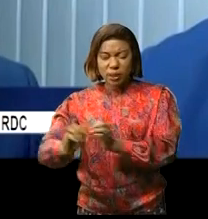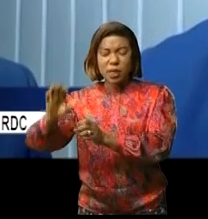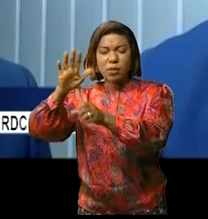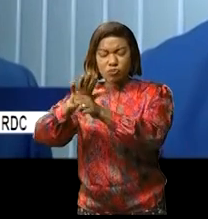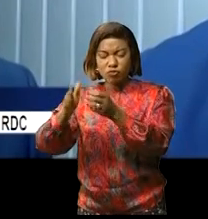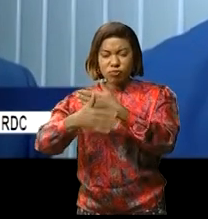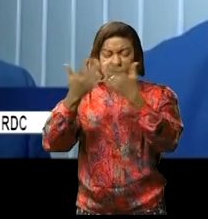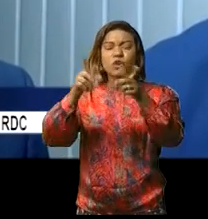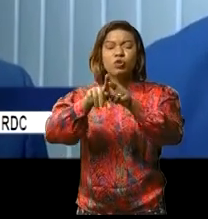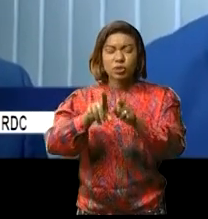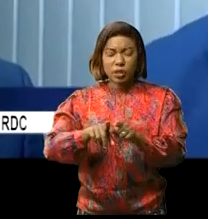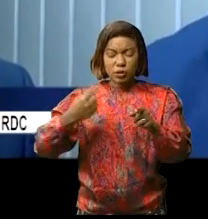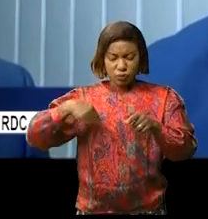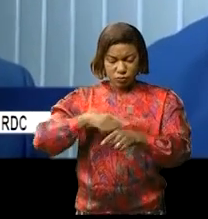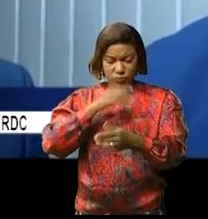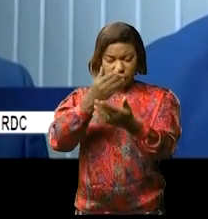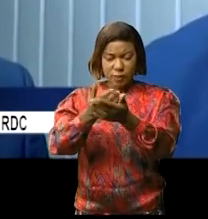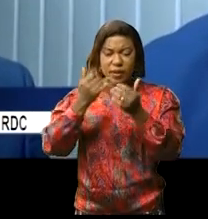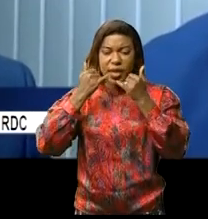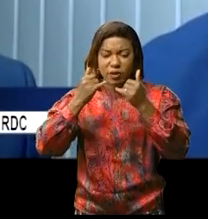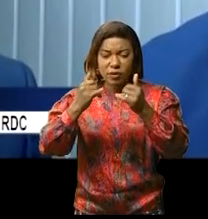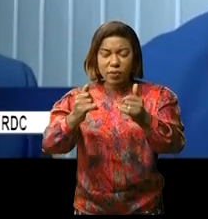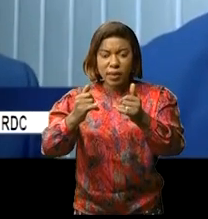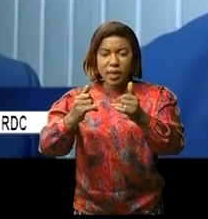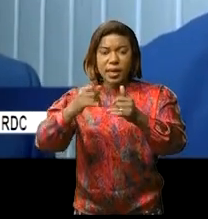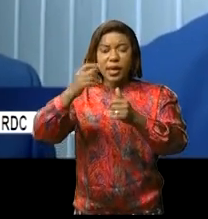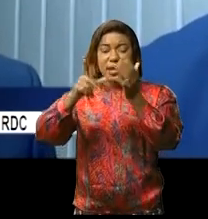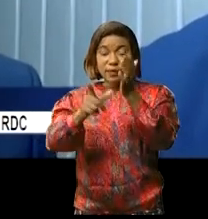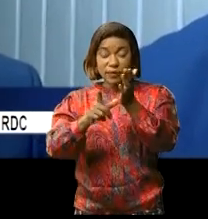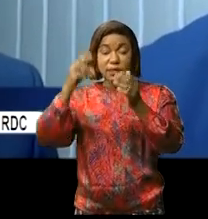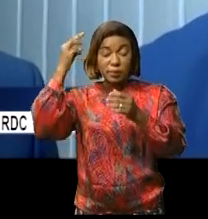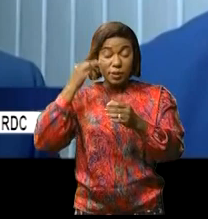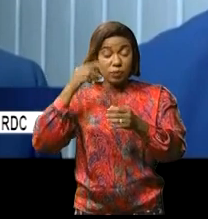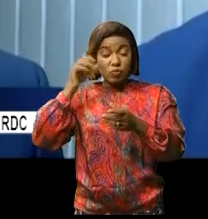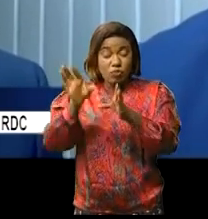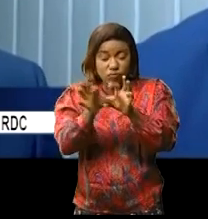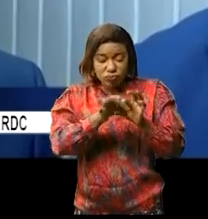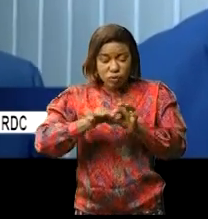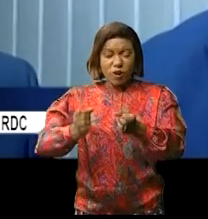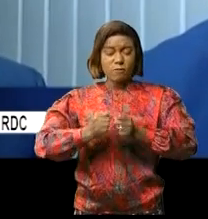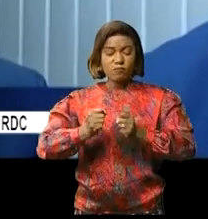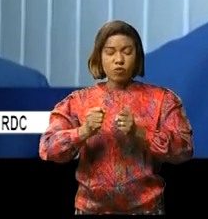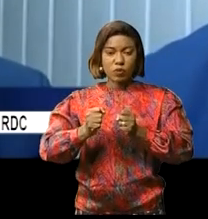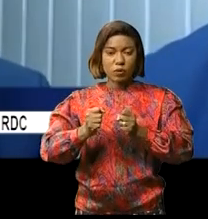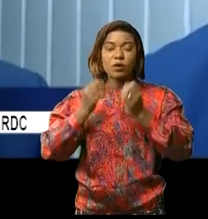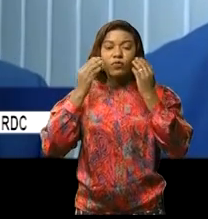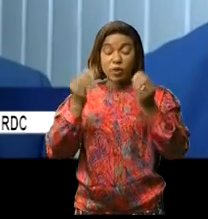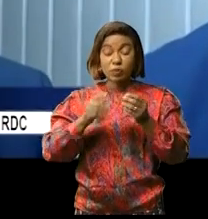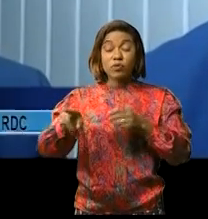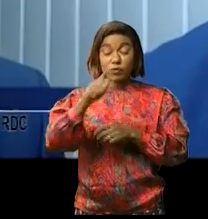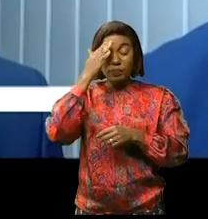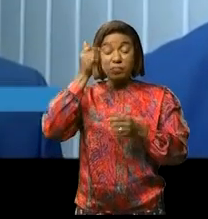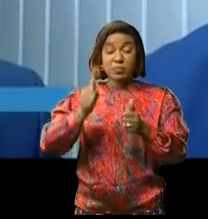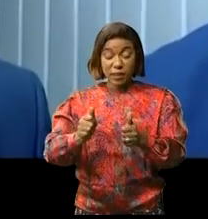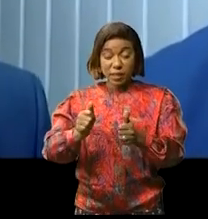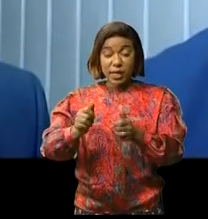informer le ministre au sujet de cette visite. Ça fait partie de stratégies qui visent à renforcer nos relations bilatérales entre le Kenya et la RDC. Vous savez, les relations entre le